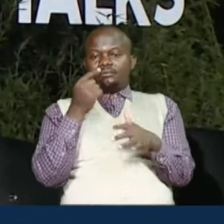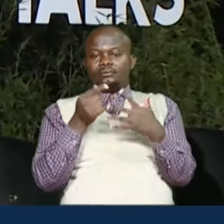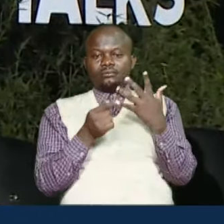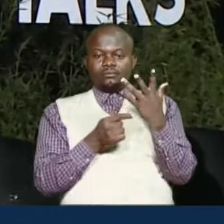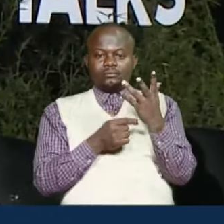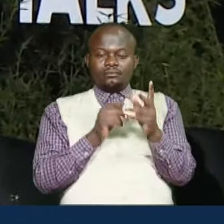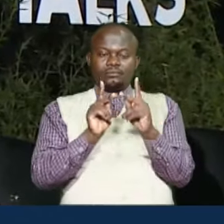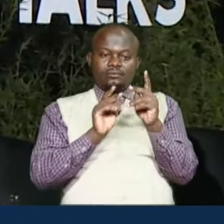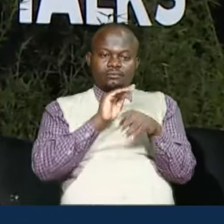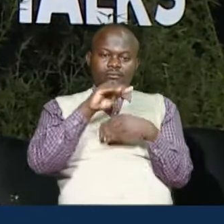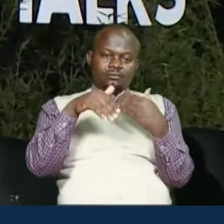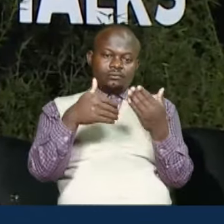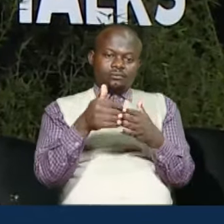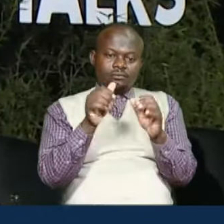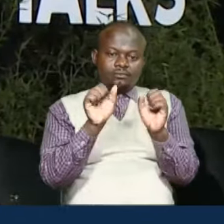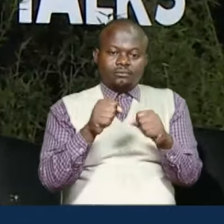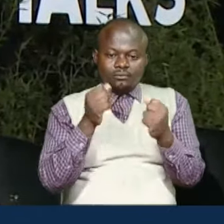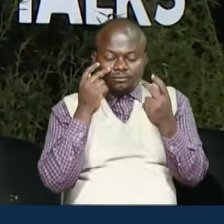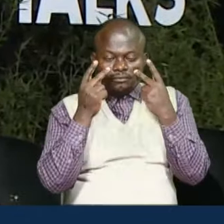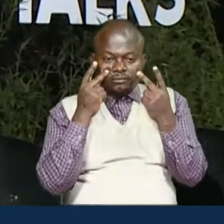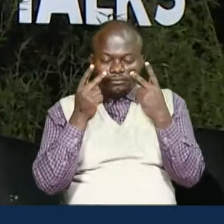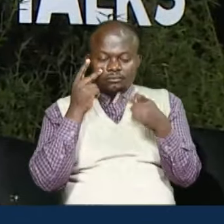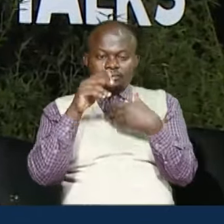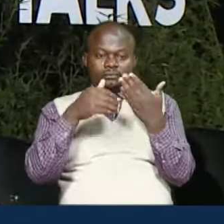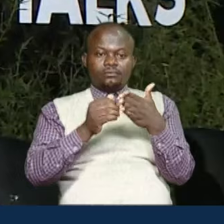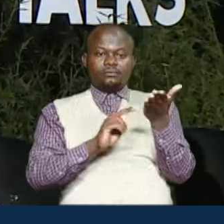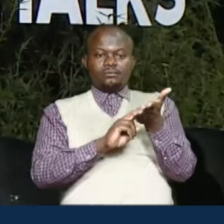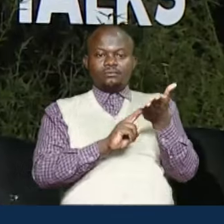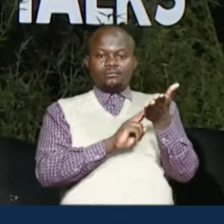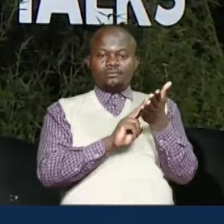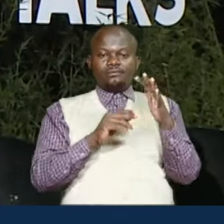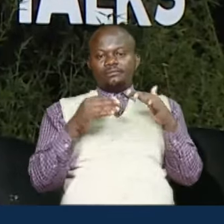abaturage babasha kubona bakoresha